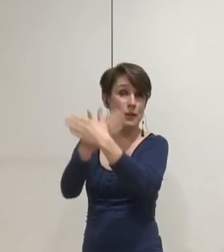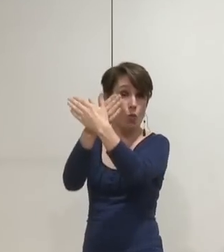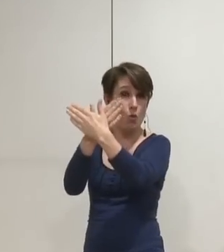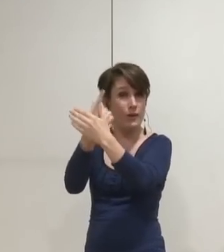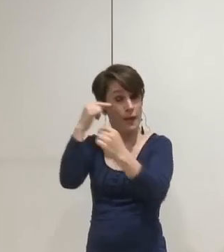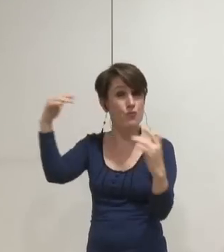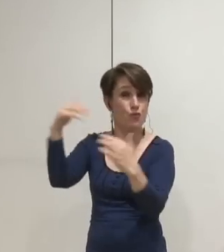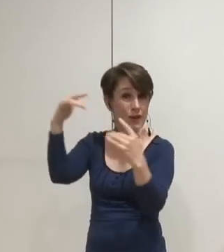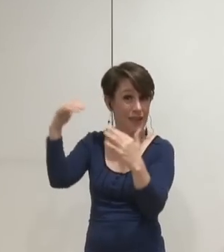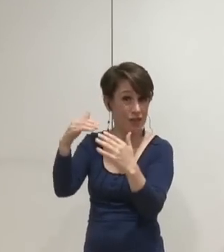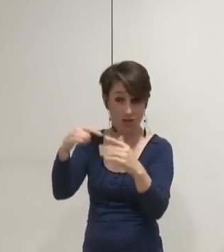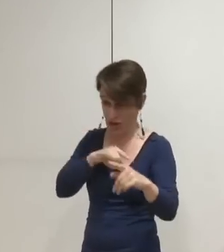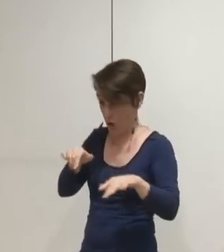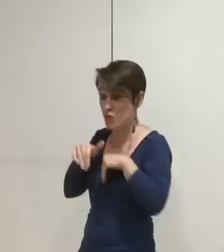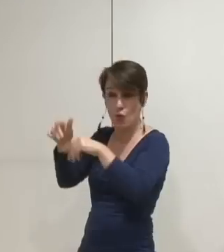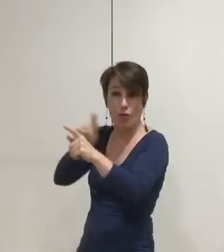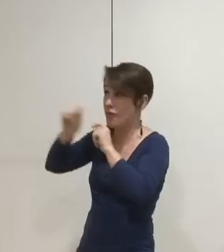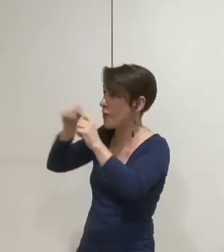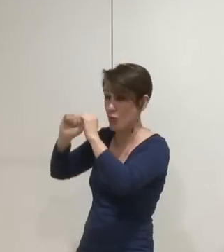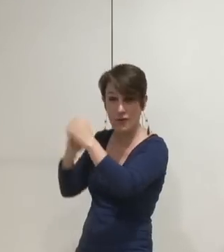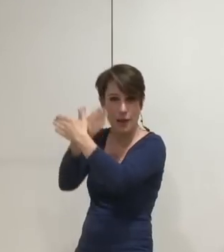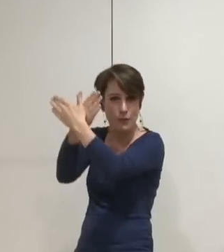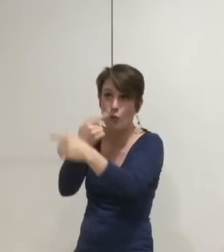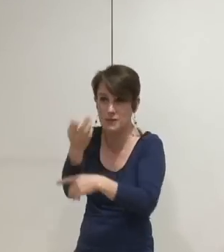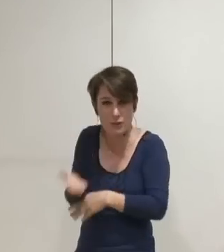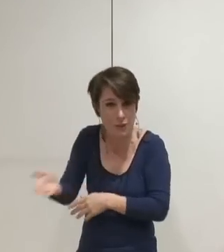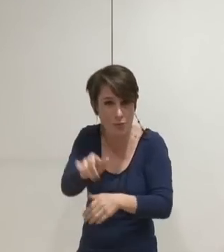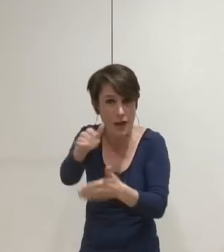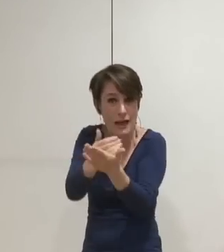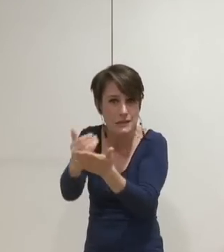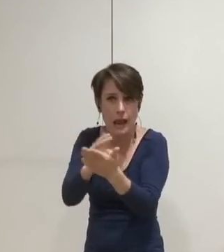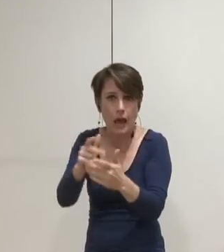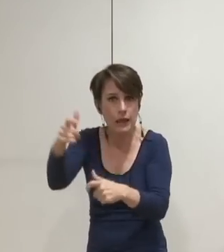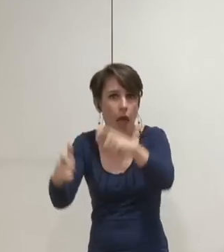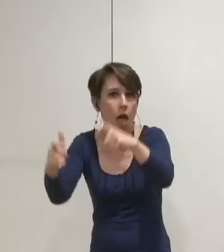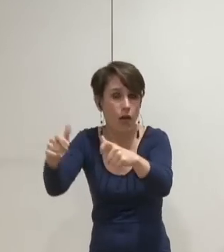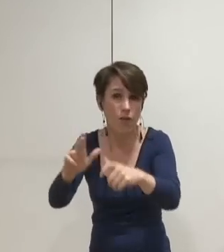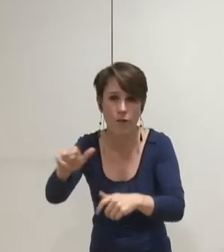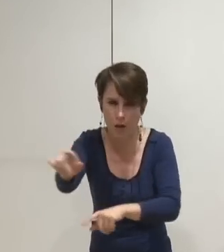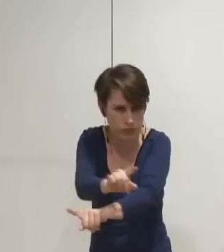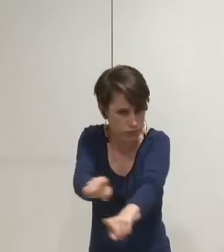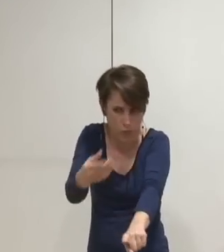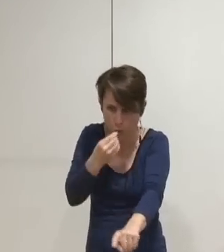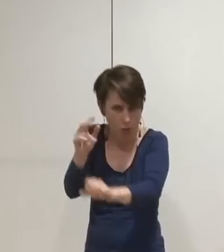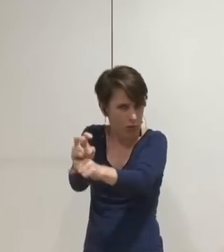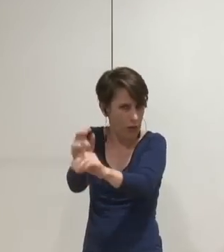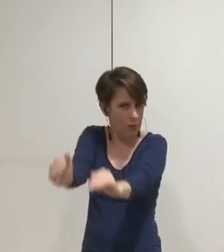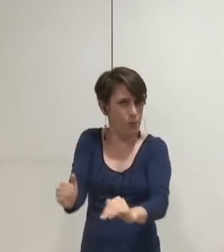métropole cela ne remet en cause ni l'emploi des salariés actuellement à poste ni la remise en cause de leur statut